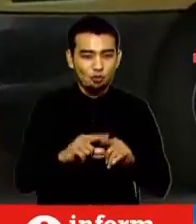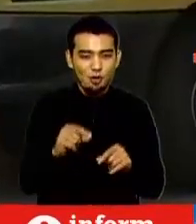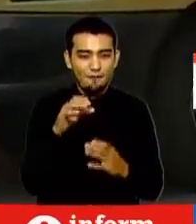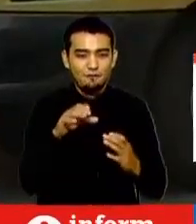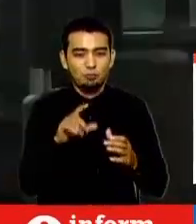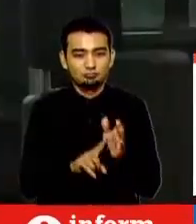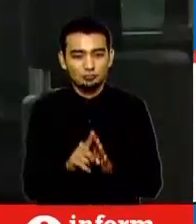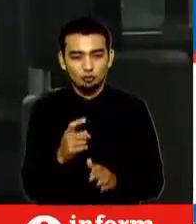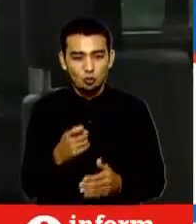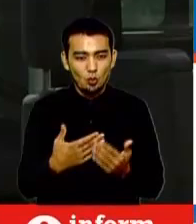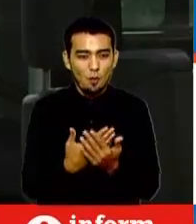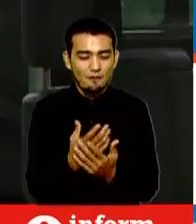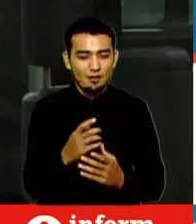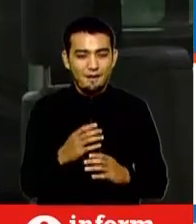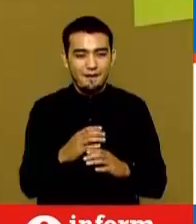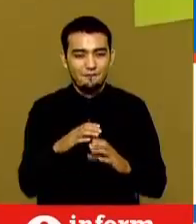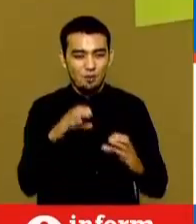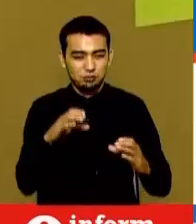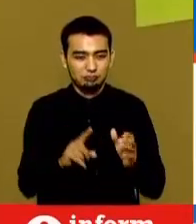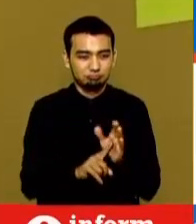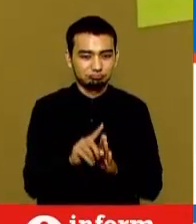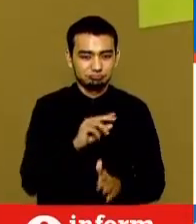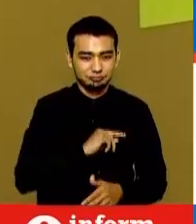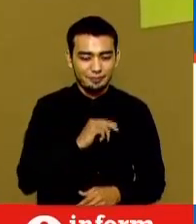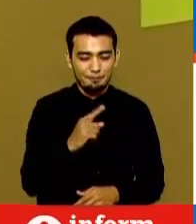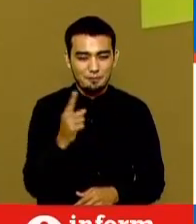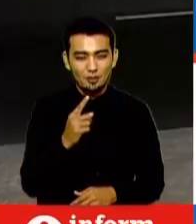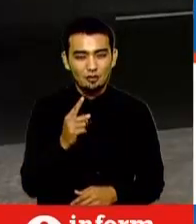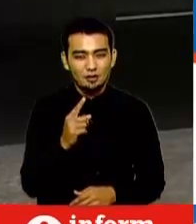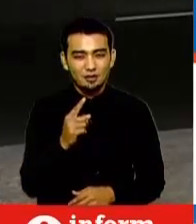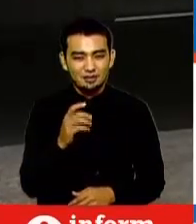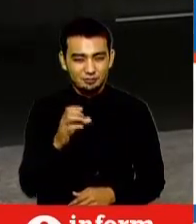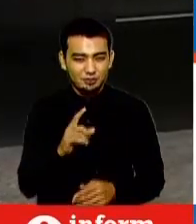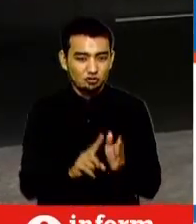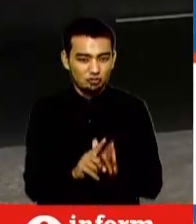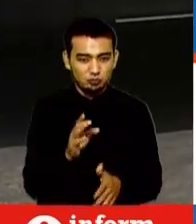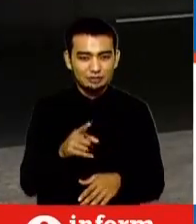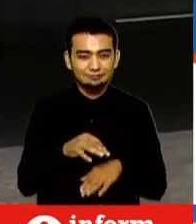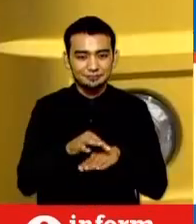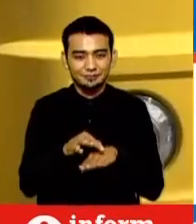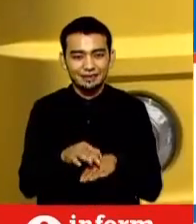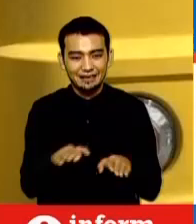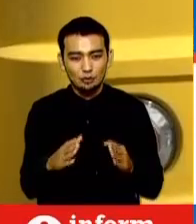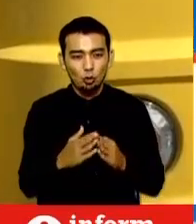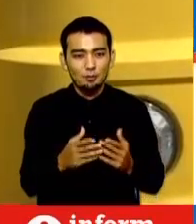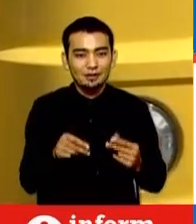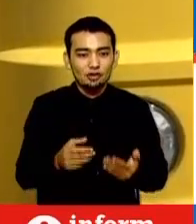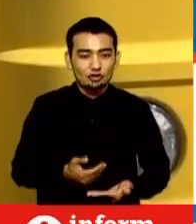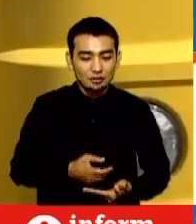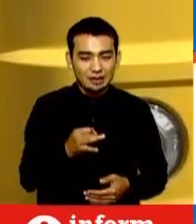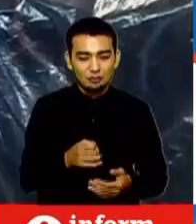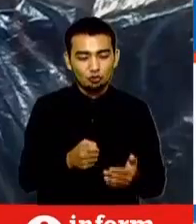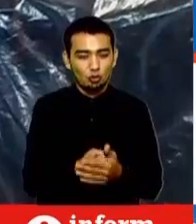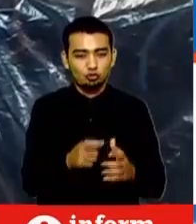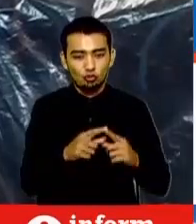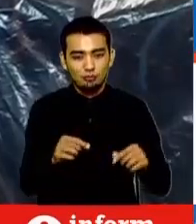автобусы. 100 новеньких скулбасов выйдут на линию уже с начала нового учебного года. Они будут возить детей от места проживания к учебному заведению